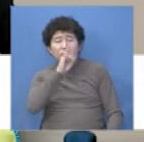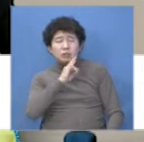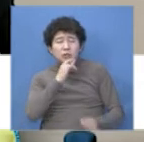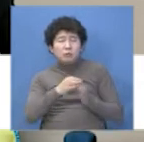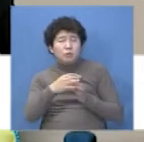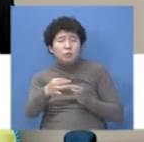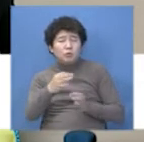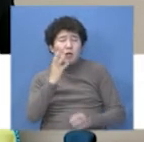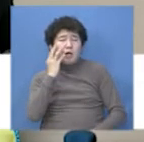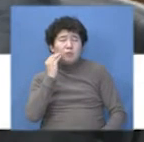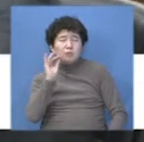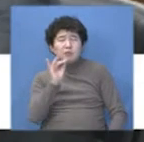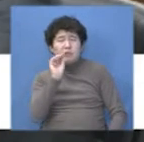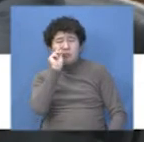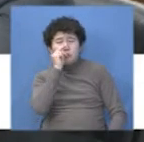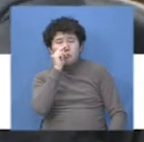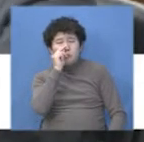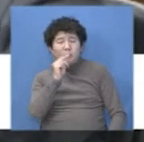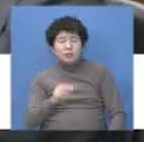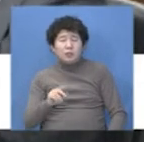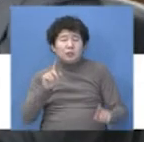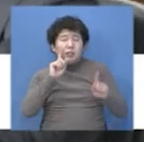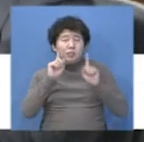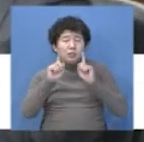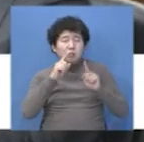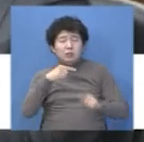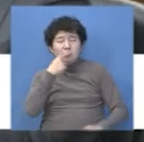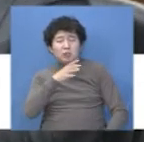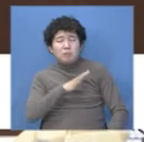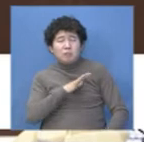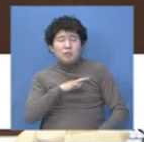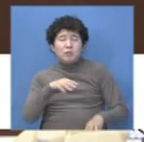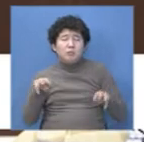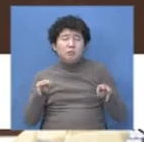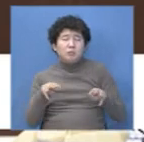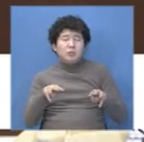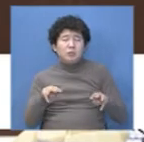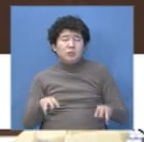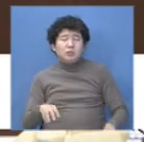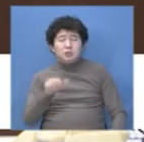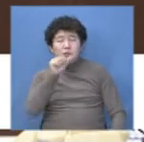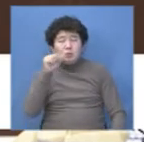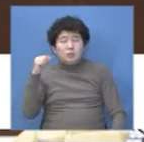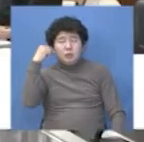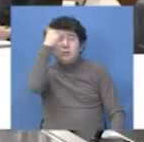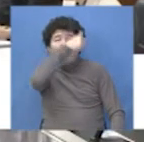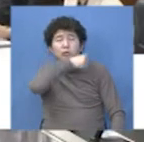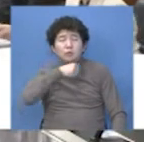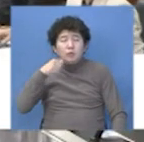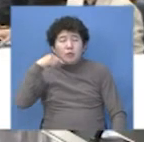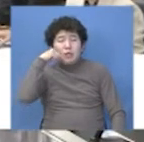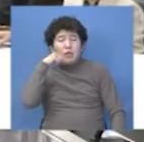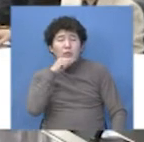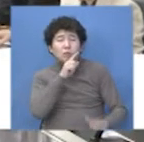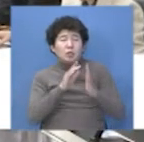и Шымкент. Об этом на заседании правительства сказал премьер-министр. По сравнению с аналогичным периодом прошлого года, экономический рост